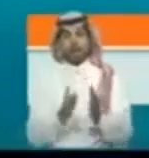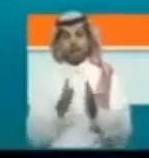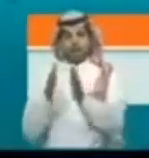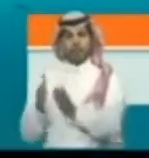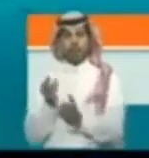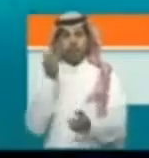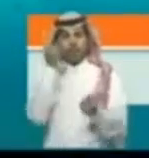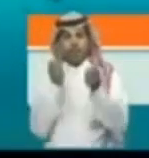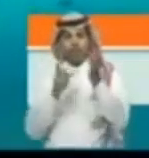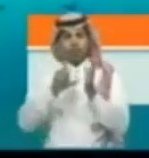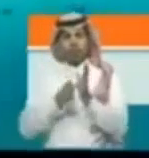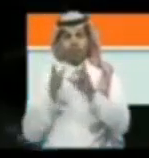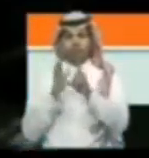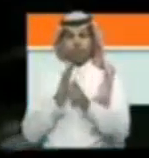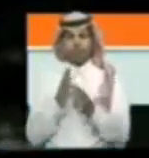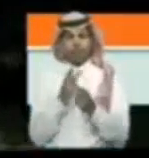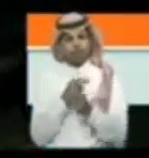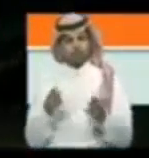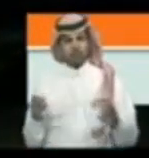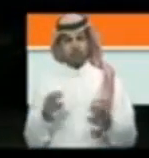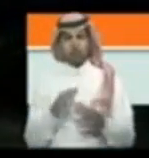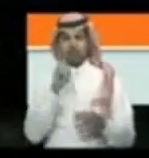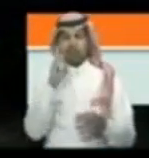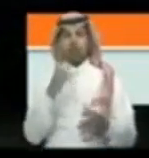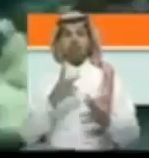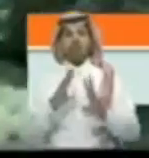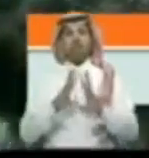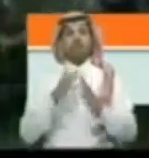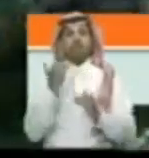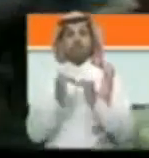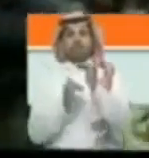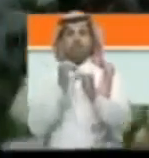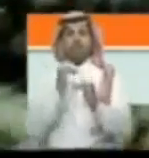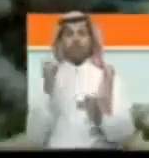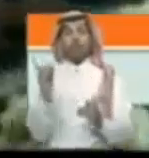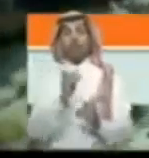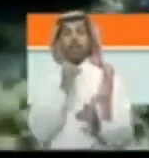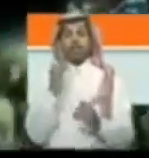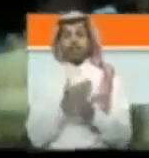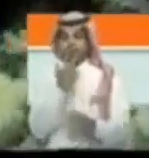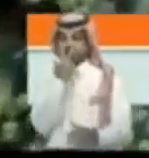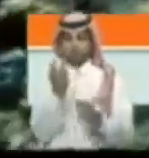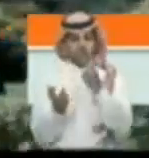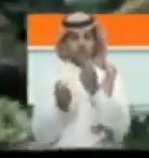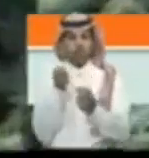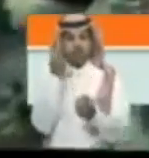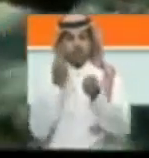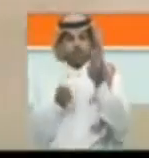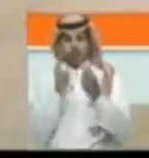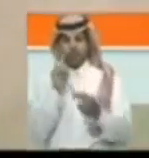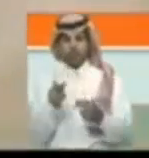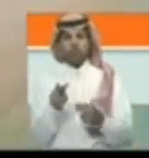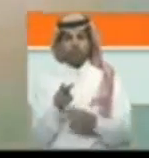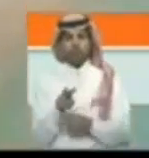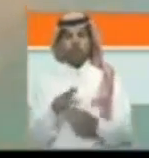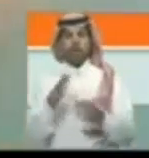مشاريع تنموية من شأنها المساهمة في التنمية البيئية والنهوض بهذا القطاع سبقتها مشاريع أخرى